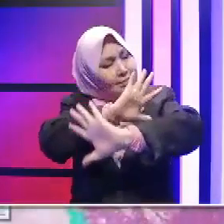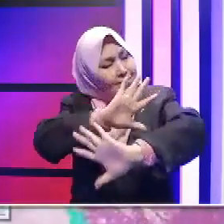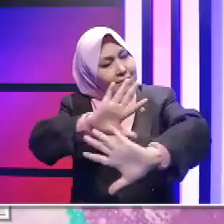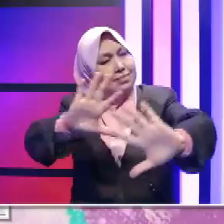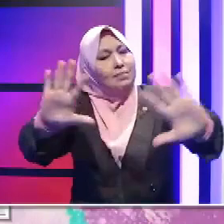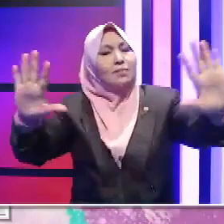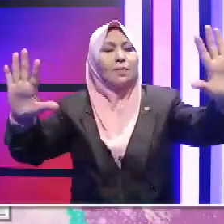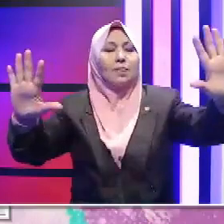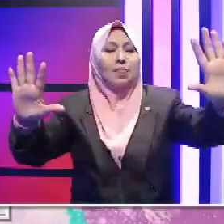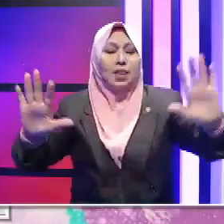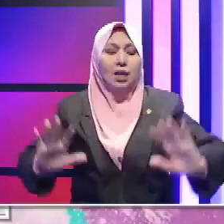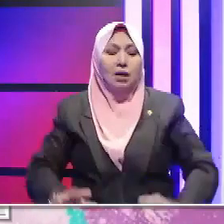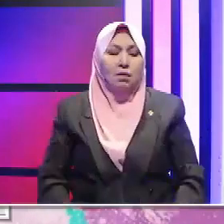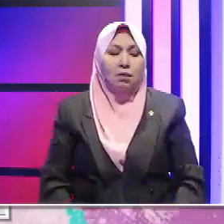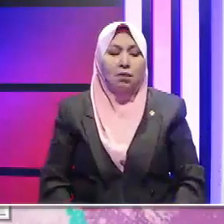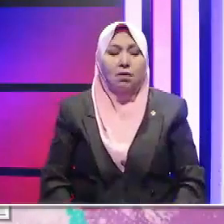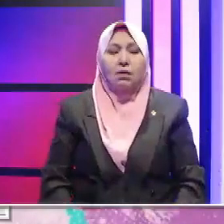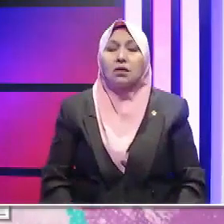hairoh